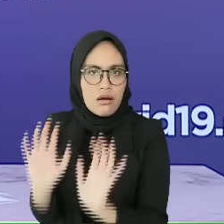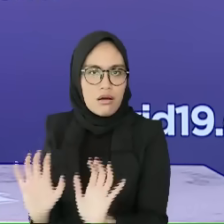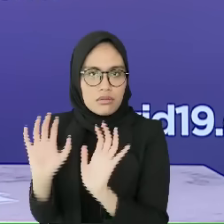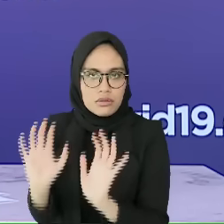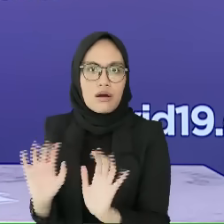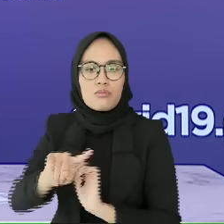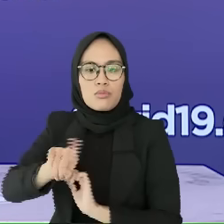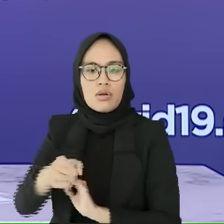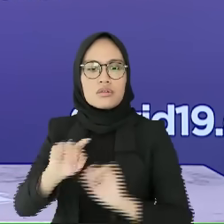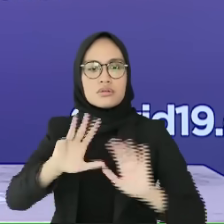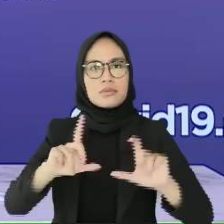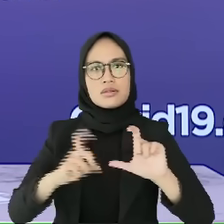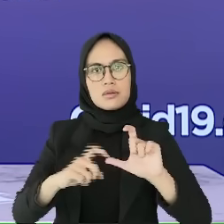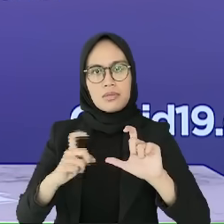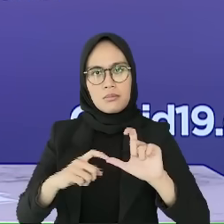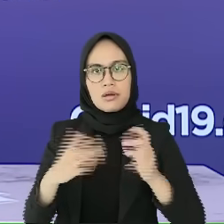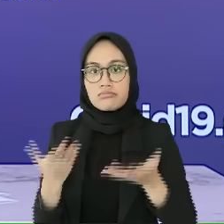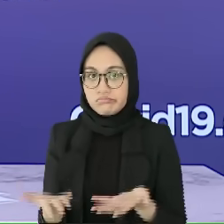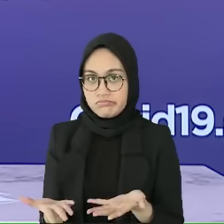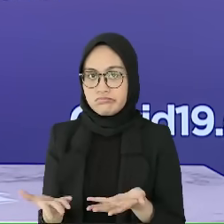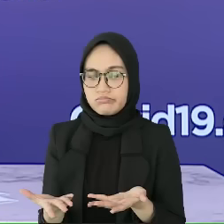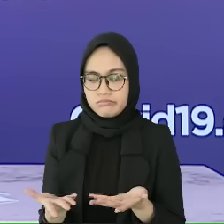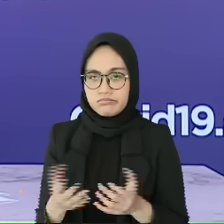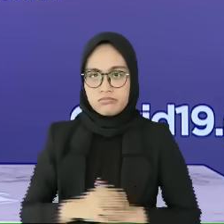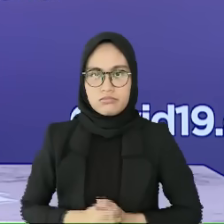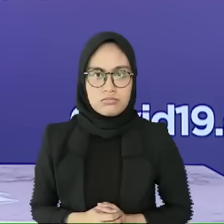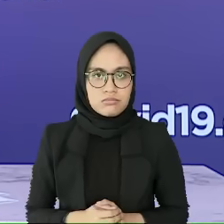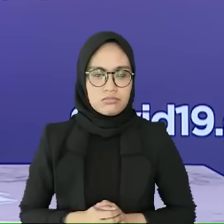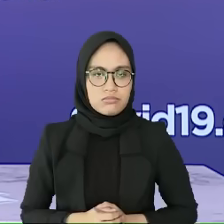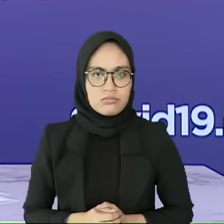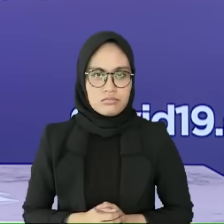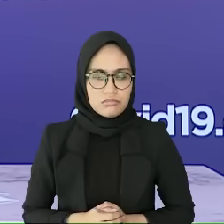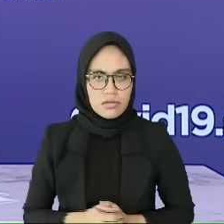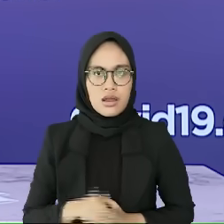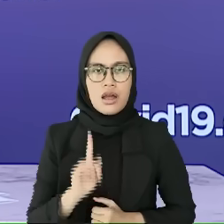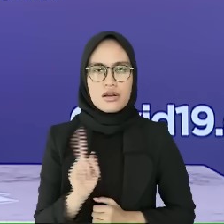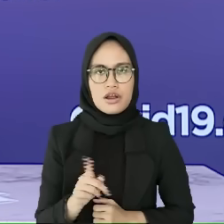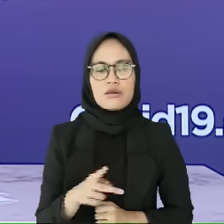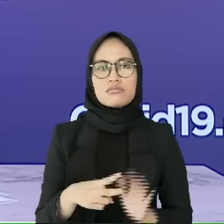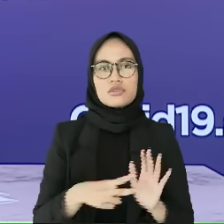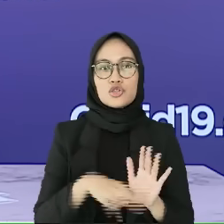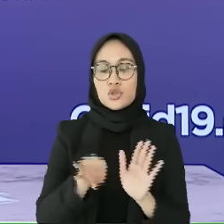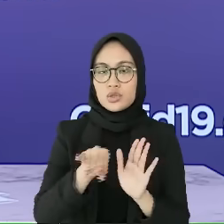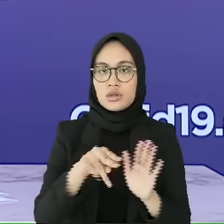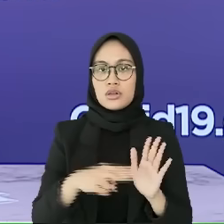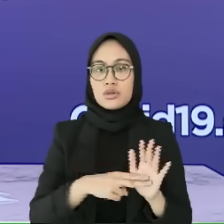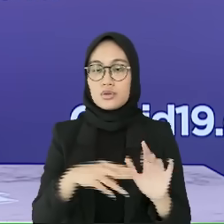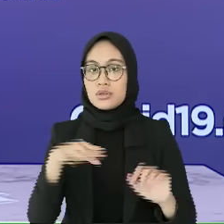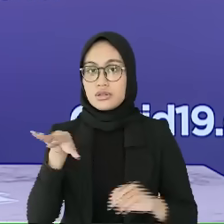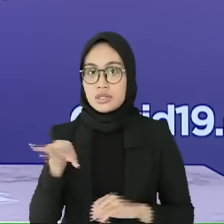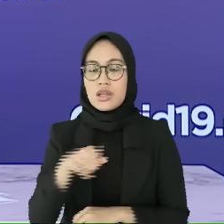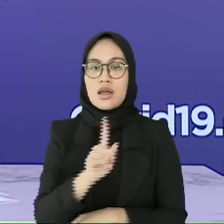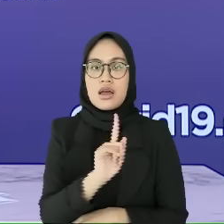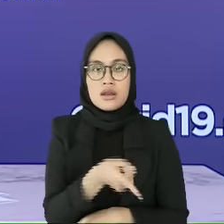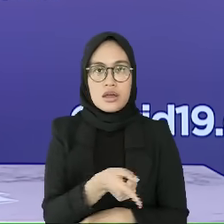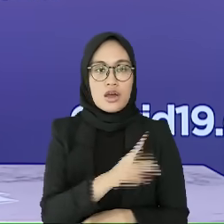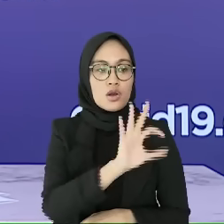9 September. Hal serupa juga teramati pada Selandia Baru yang kasus aktifnya sempat